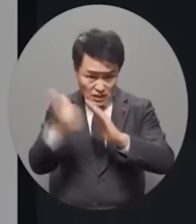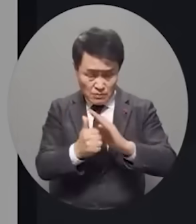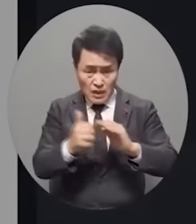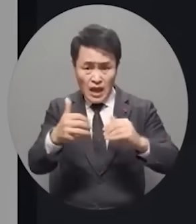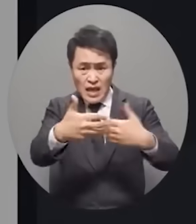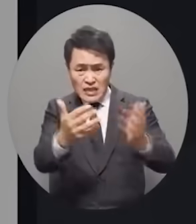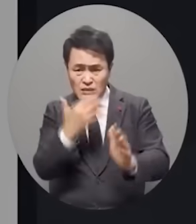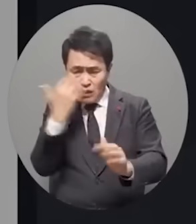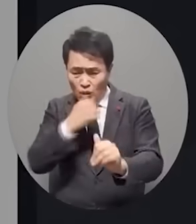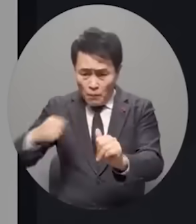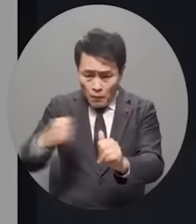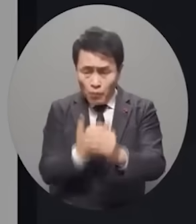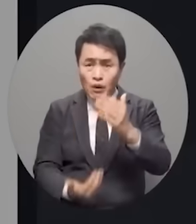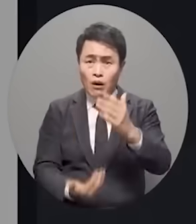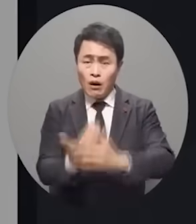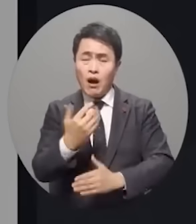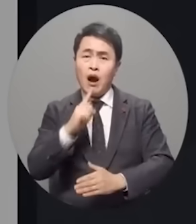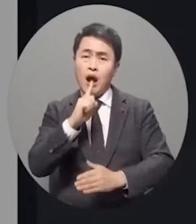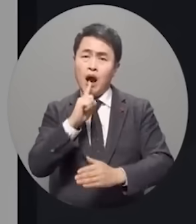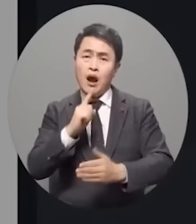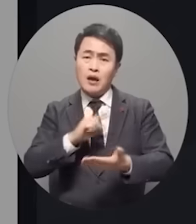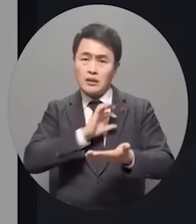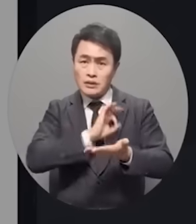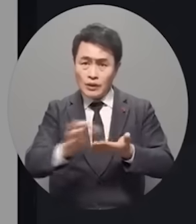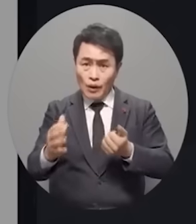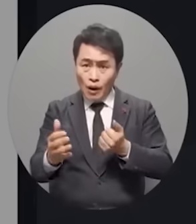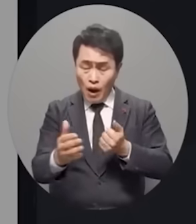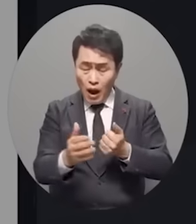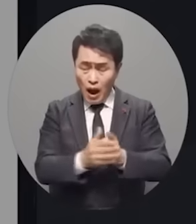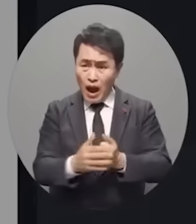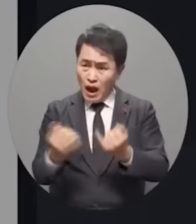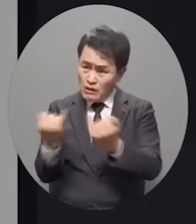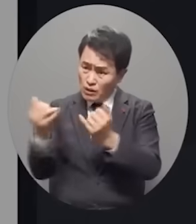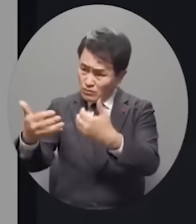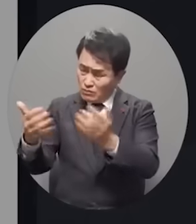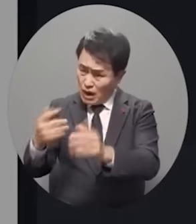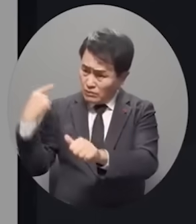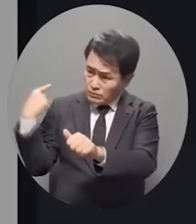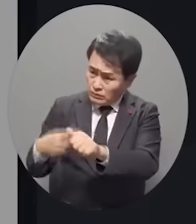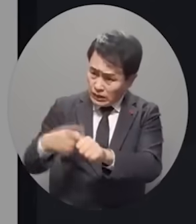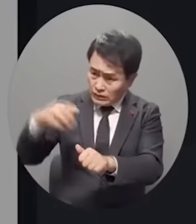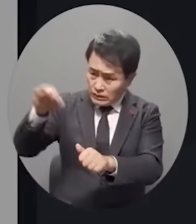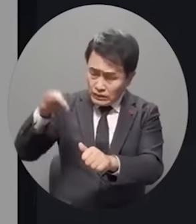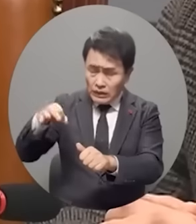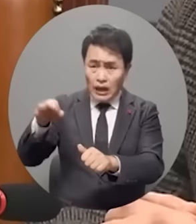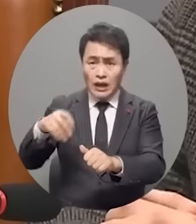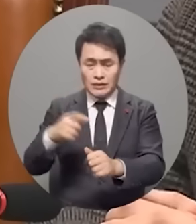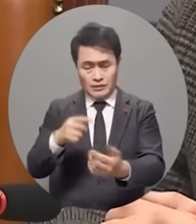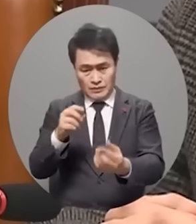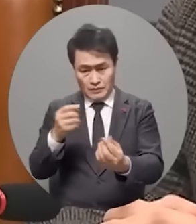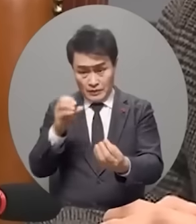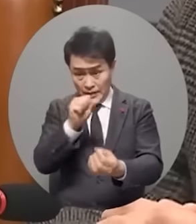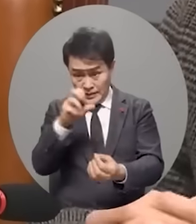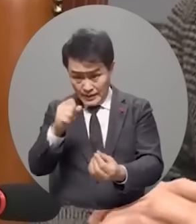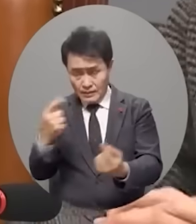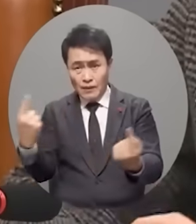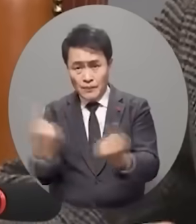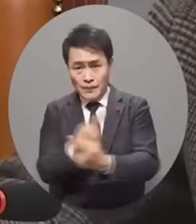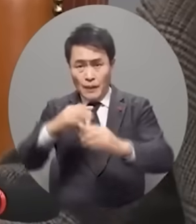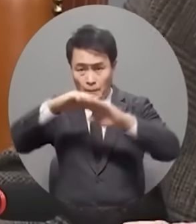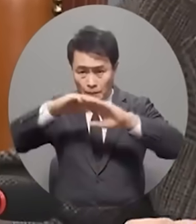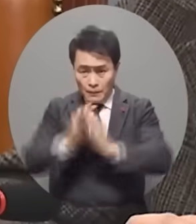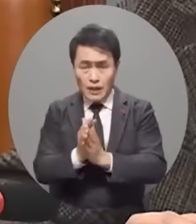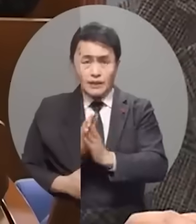성폭행이 벌어질 거란 과격한 표현으로 페미니즘을 비하한 사실이 알려지자 계정을 폐쇄했습니다. MBC 뉴스